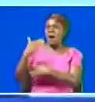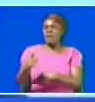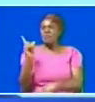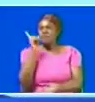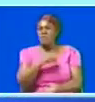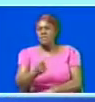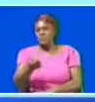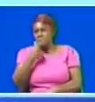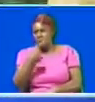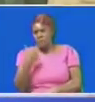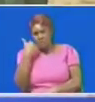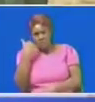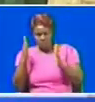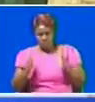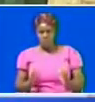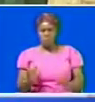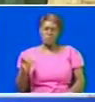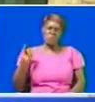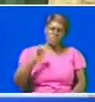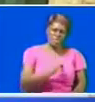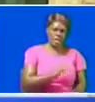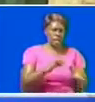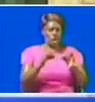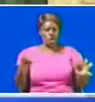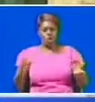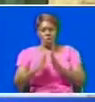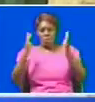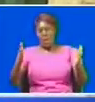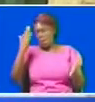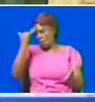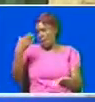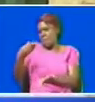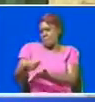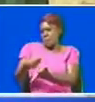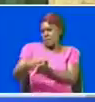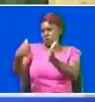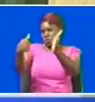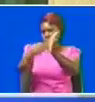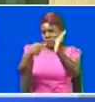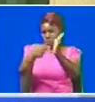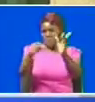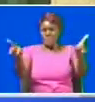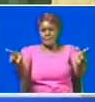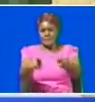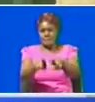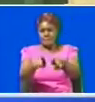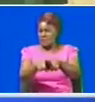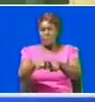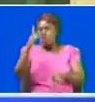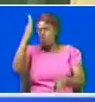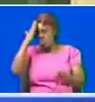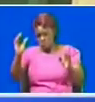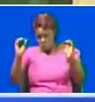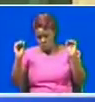kumaliza matibabu. Patients who overstay in the unit, majorly because of financial status, as well as not being